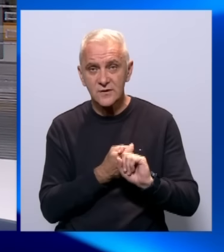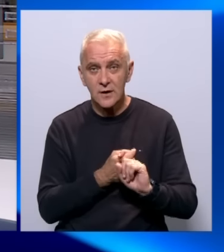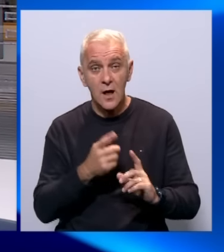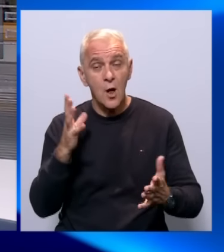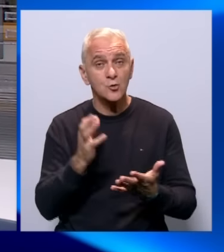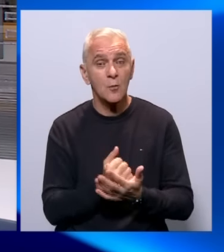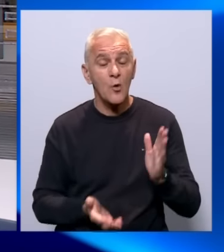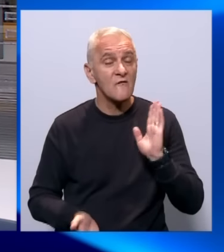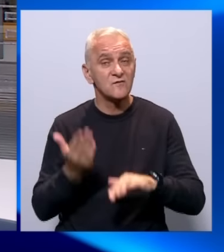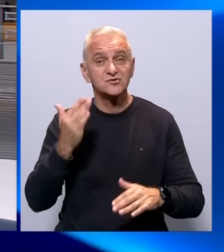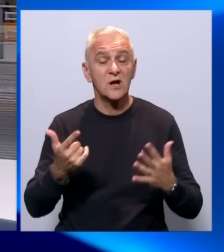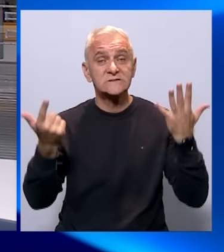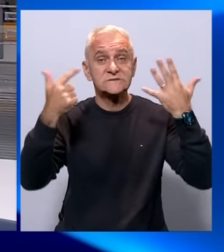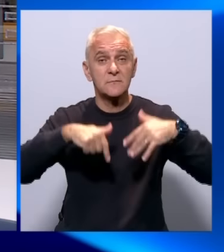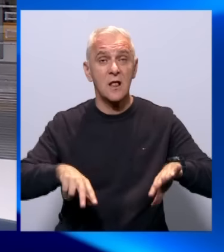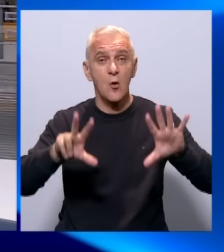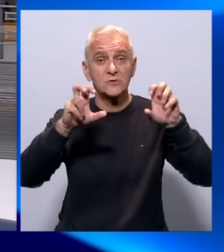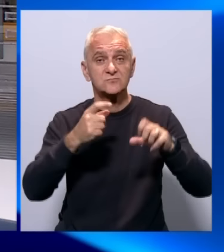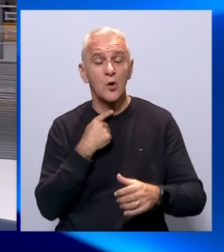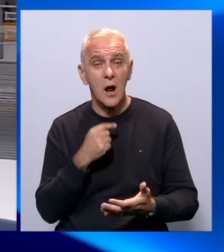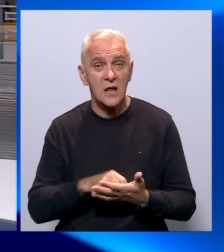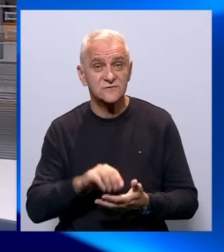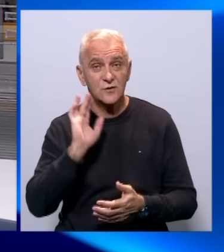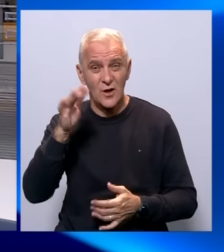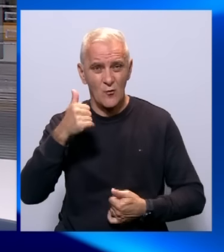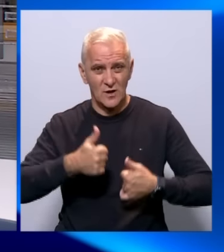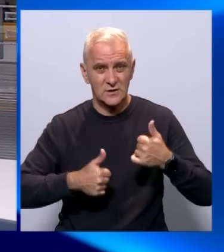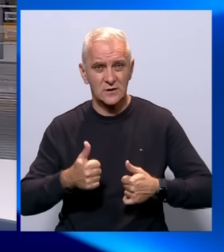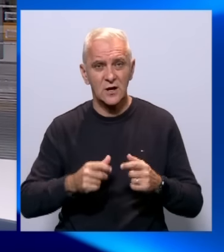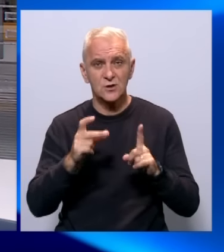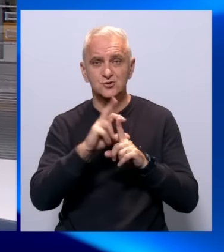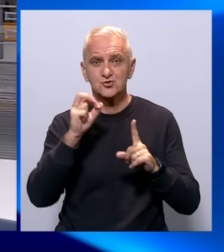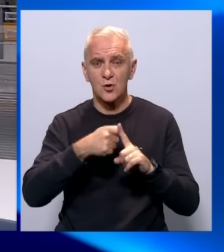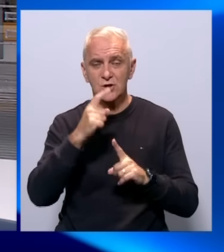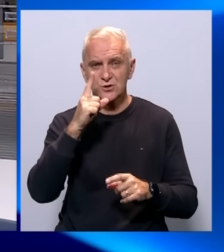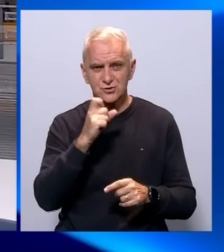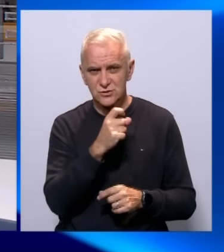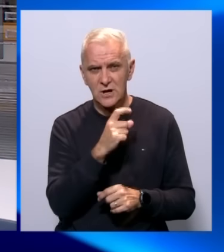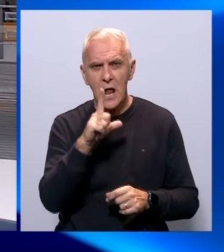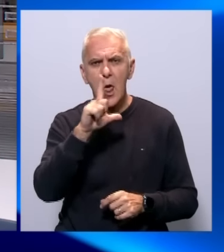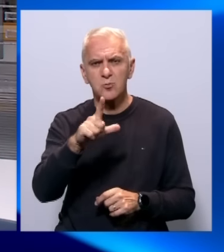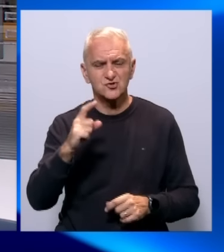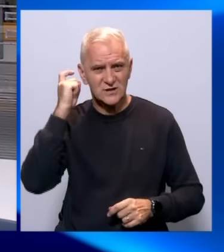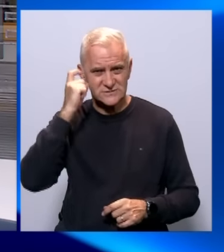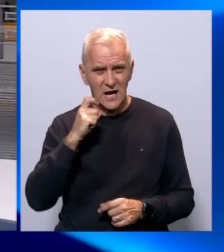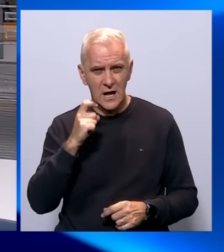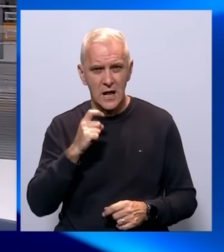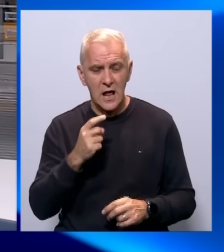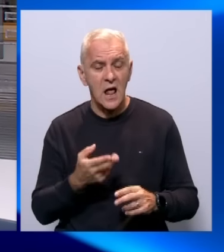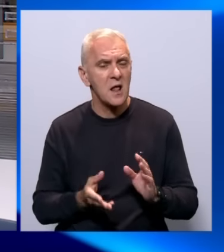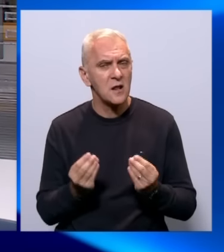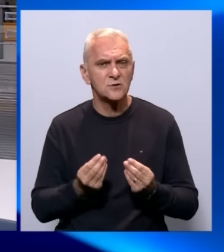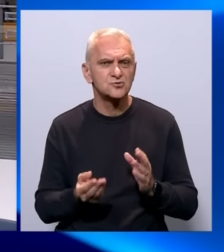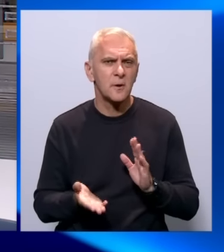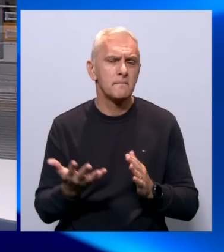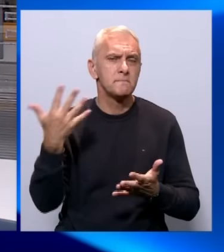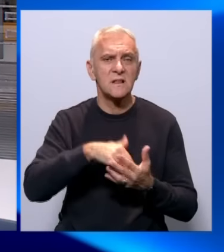od 7800 glasova. Njegov protukandidat Amir Đogić iz Laburističke stranke nešto više